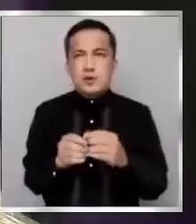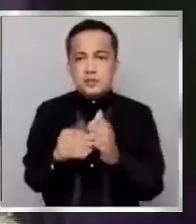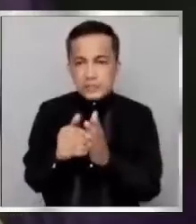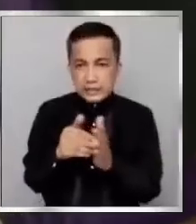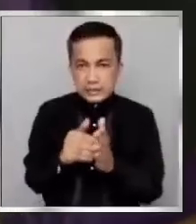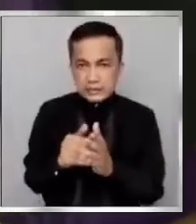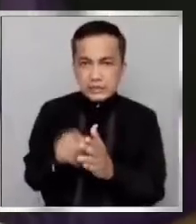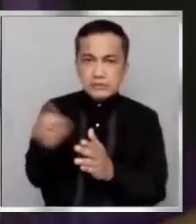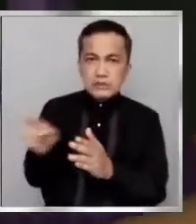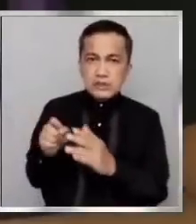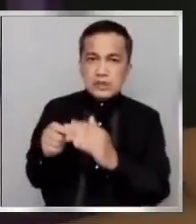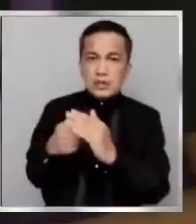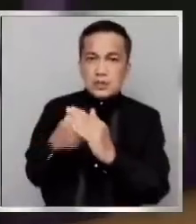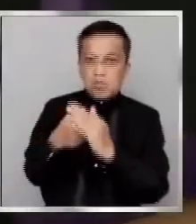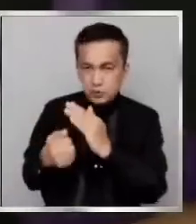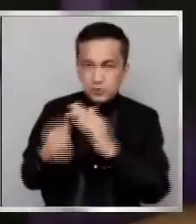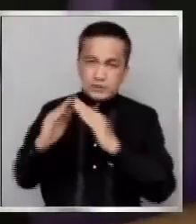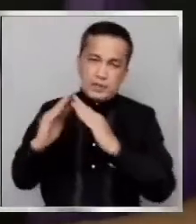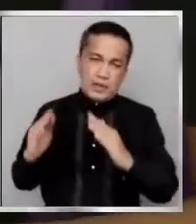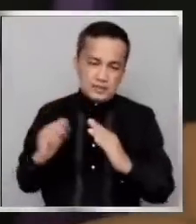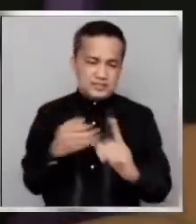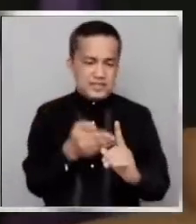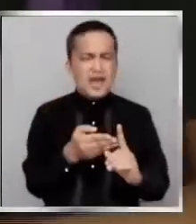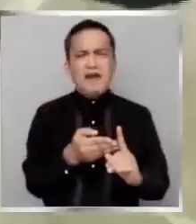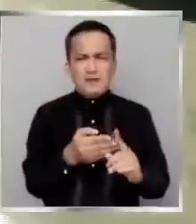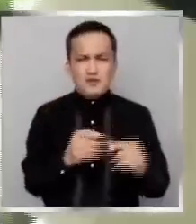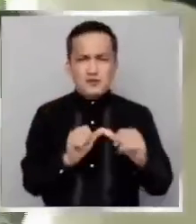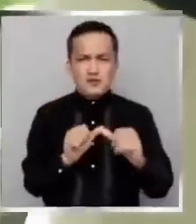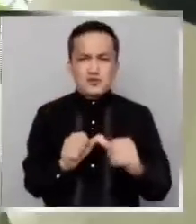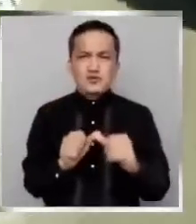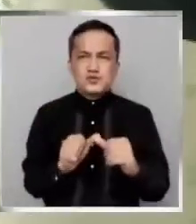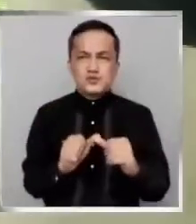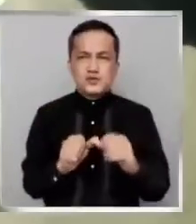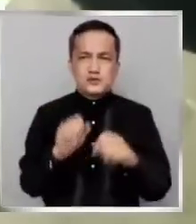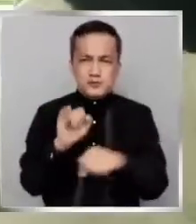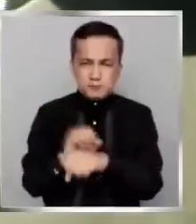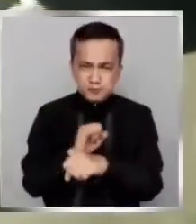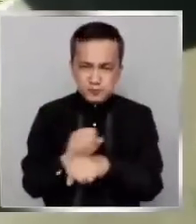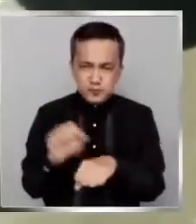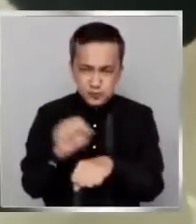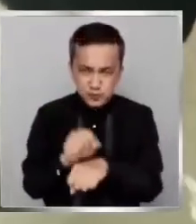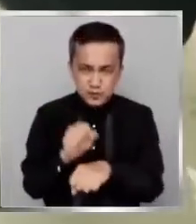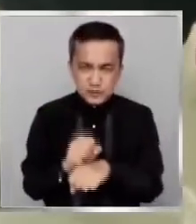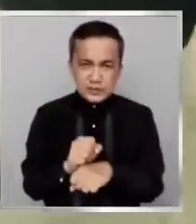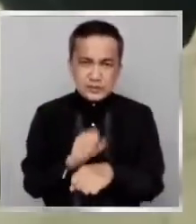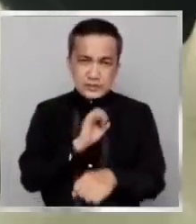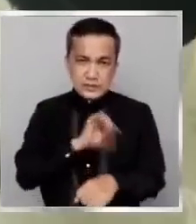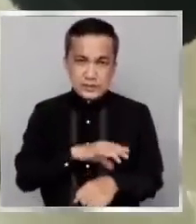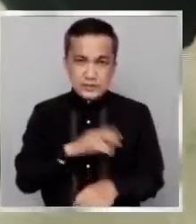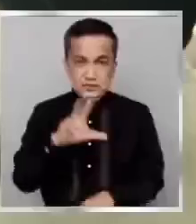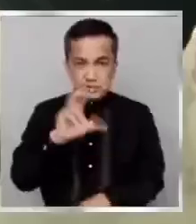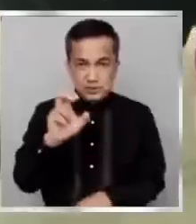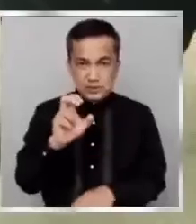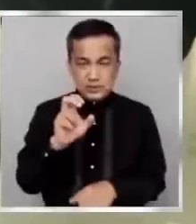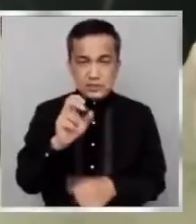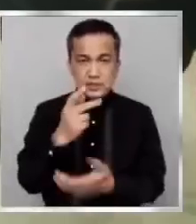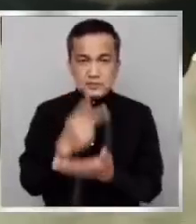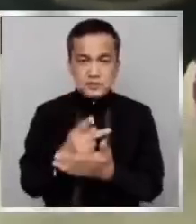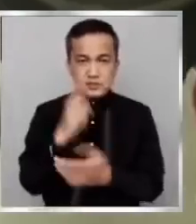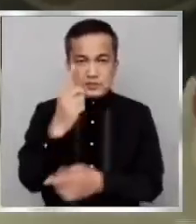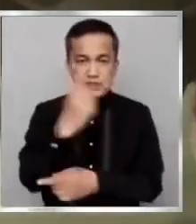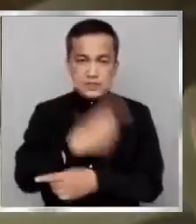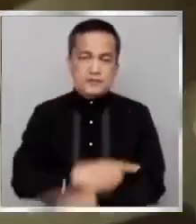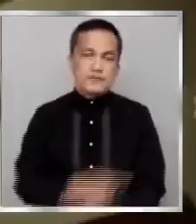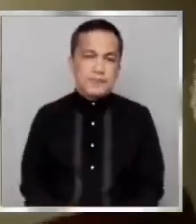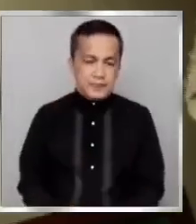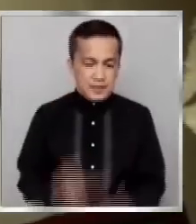bahay lang. Kaya tuloy lang daw siya sa pagbabanat ng buto sa kitang 300 piso kada araw. Lahat daw ng